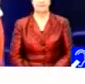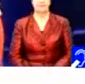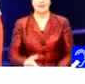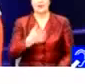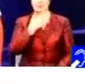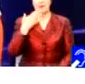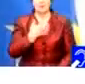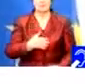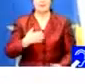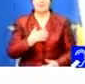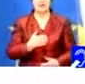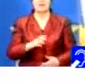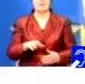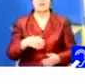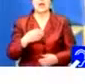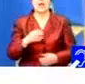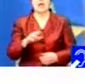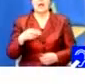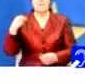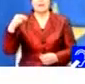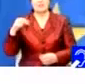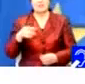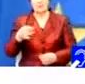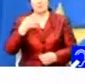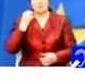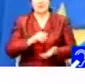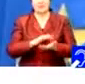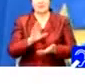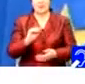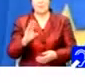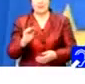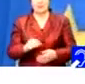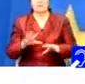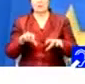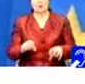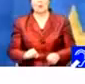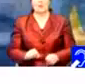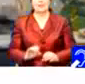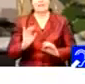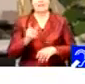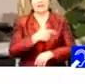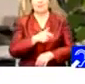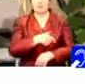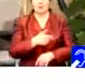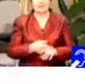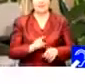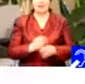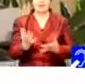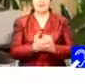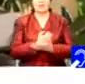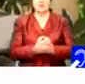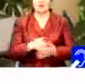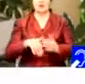Mai mulți primari și președinți de raion din Republica Moldova au renunțat la mandate pentru a ocupa fotoliile de deputat pe care le-au câștigat în